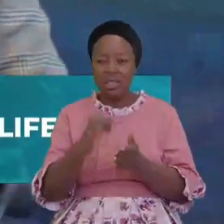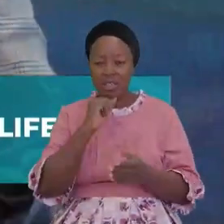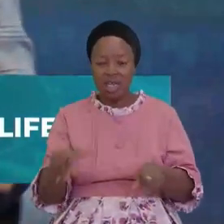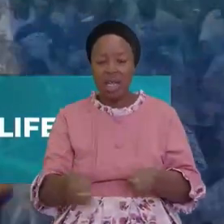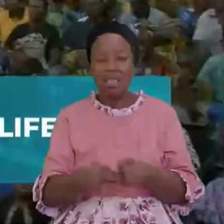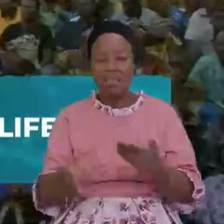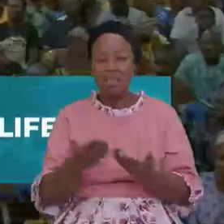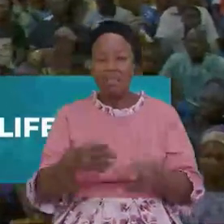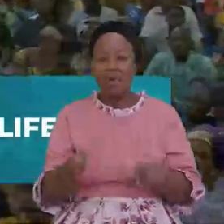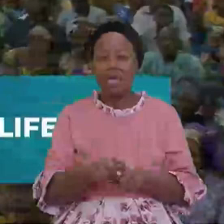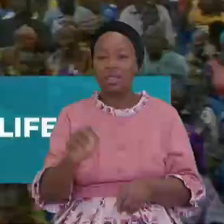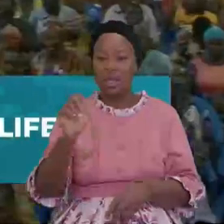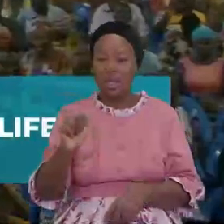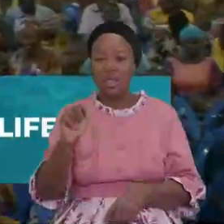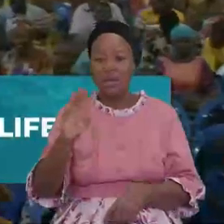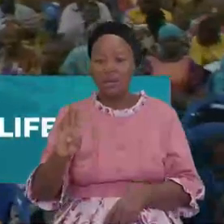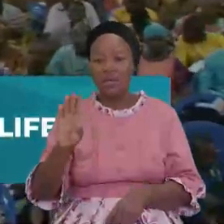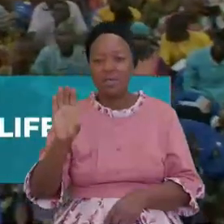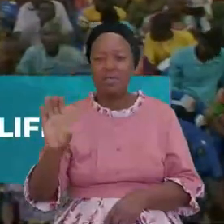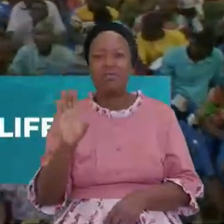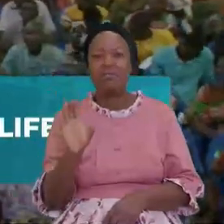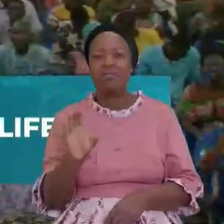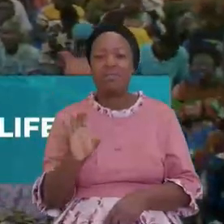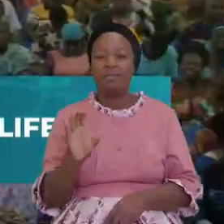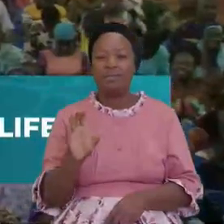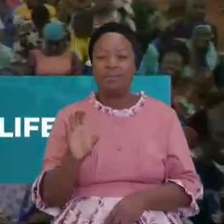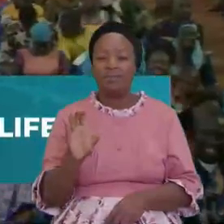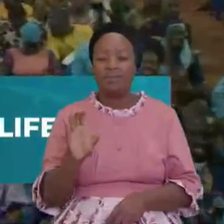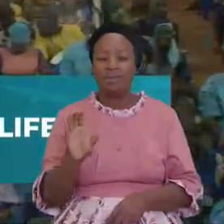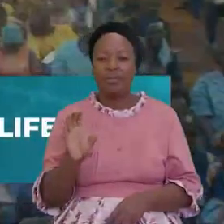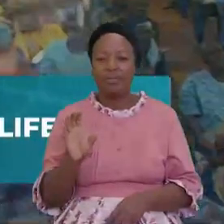Et le miracle que tu auras aujourd'hui sera aussi simple que